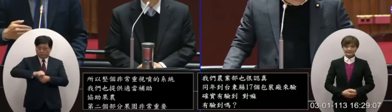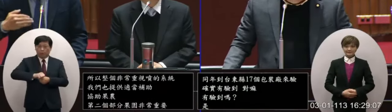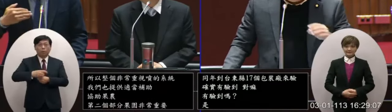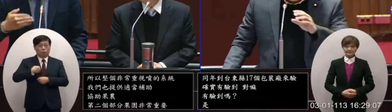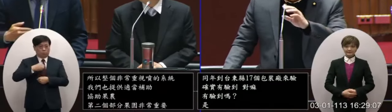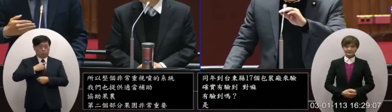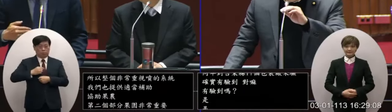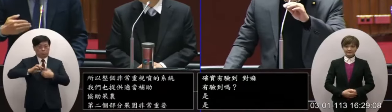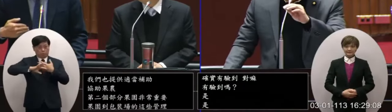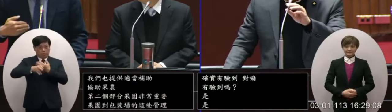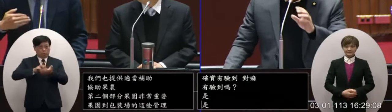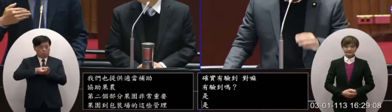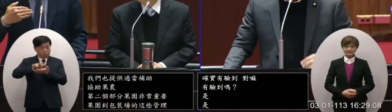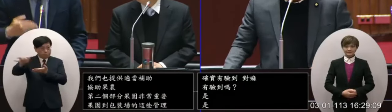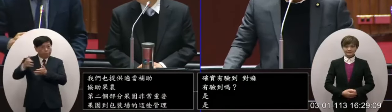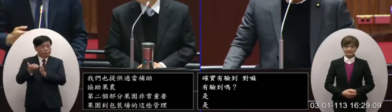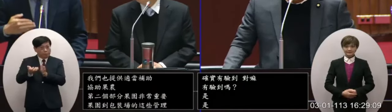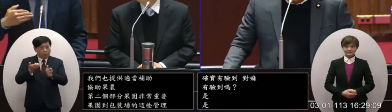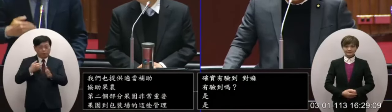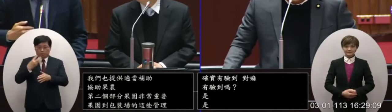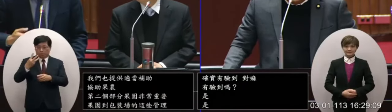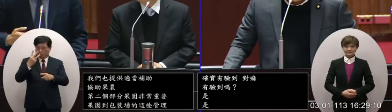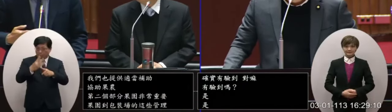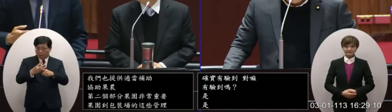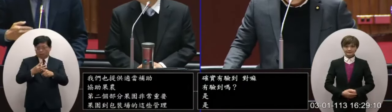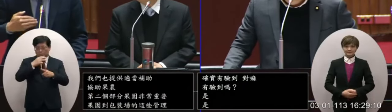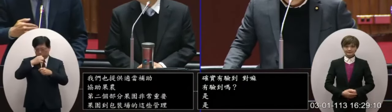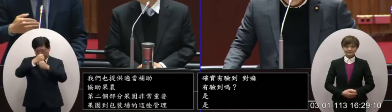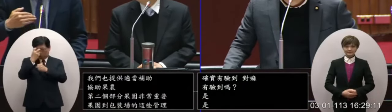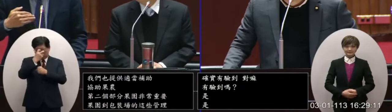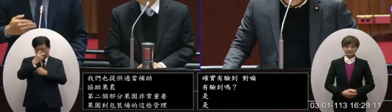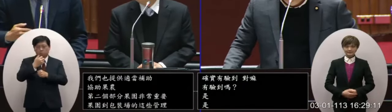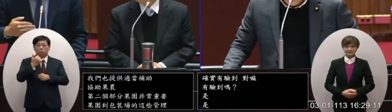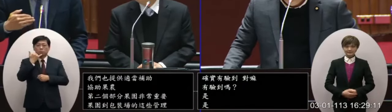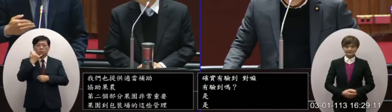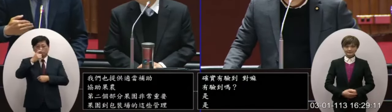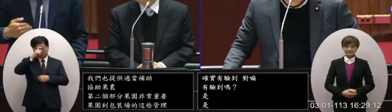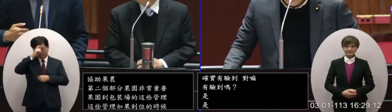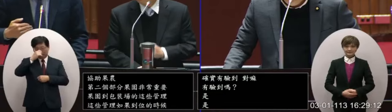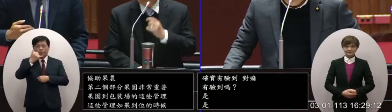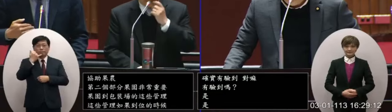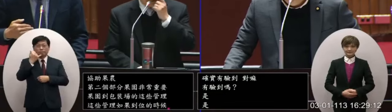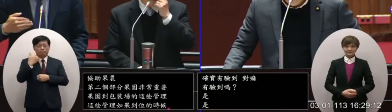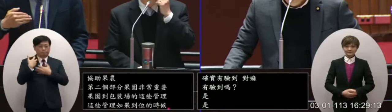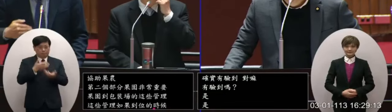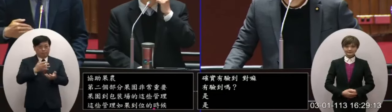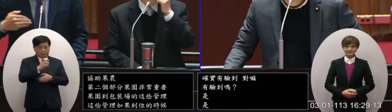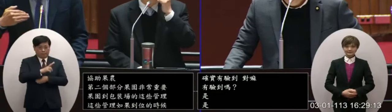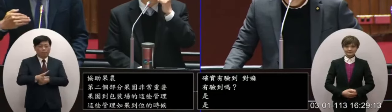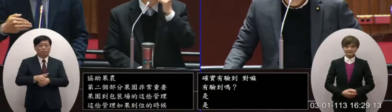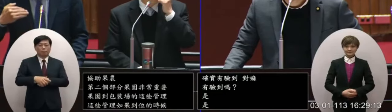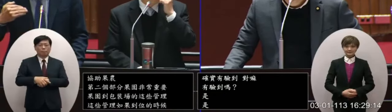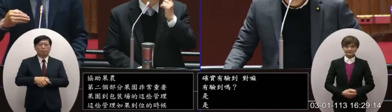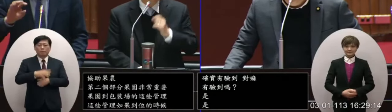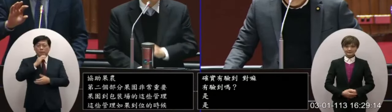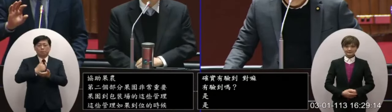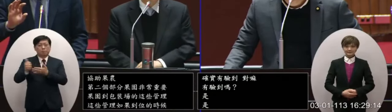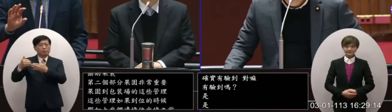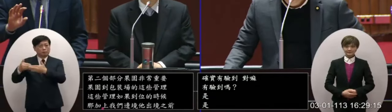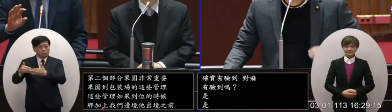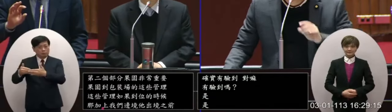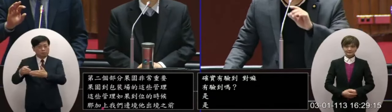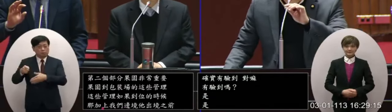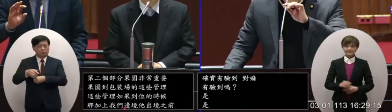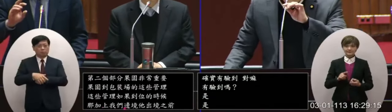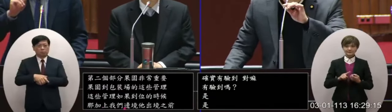在边境它出境之前我们3倍的检验把关，那我们说希望说透过这样的一个方式能够输往中国，这